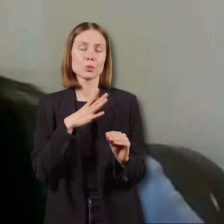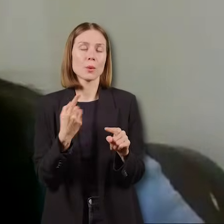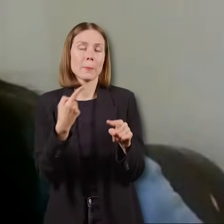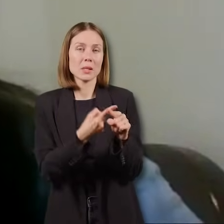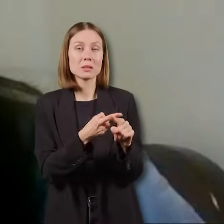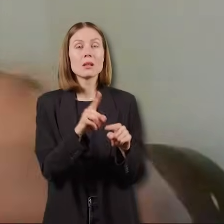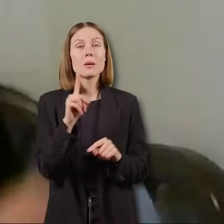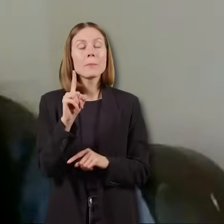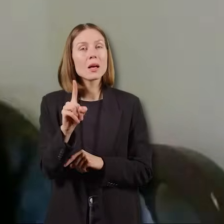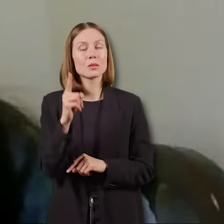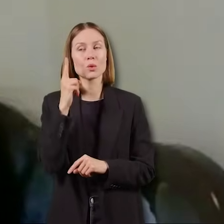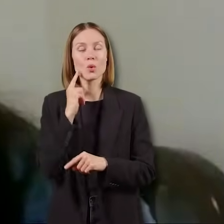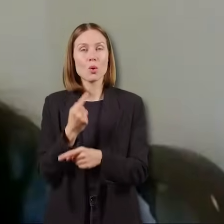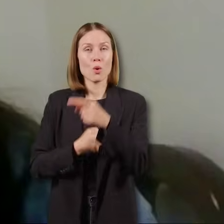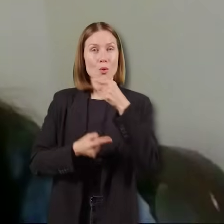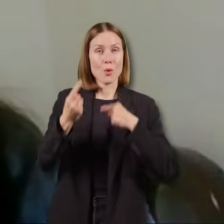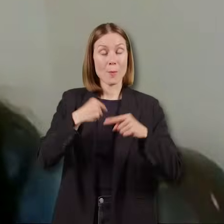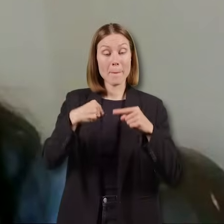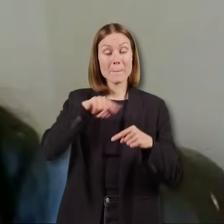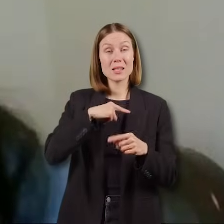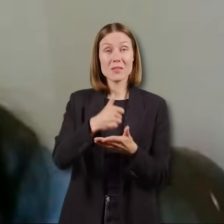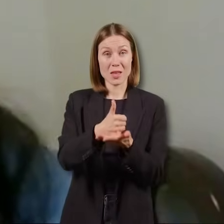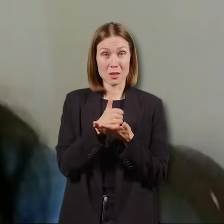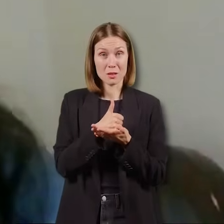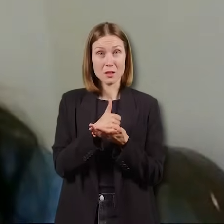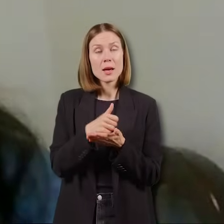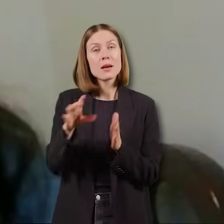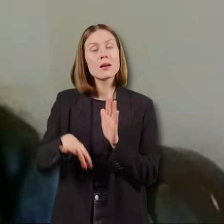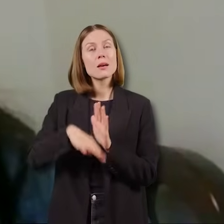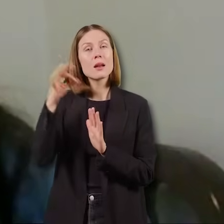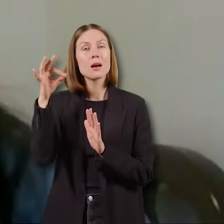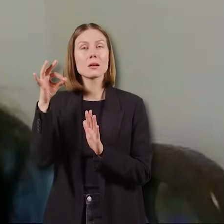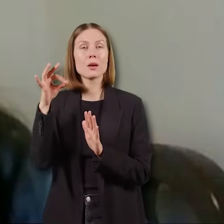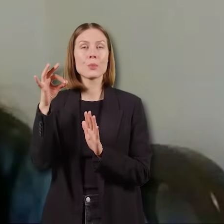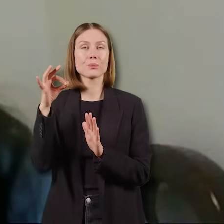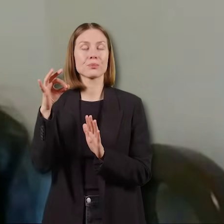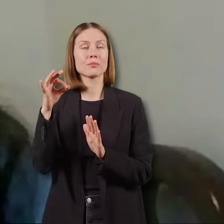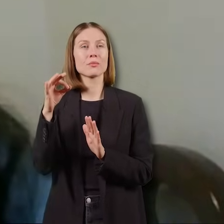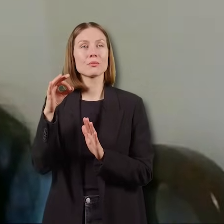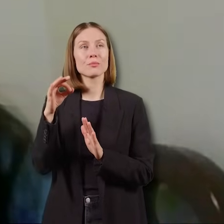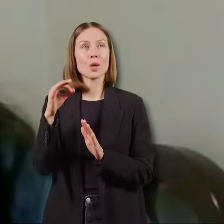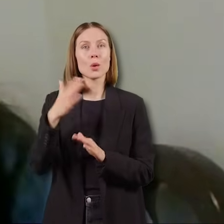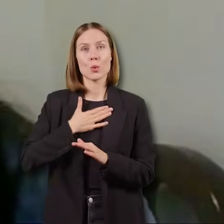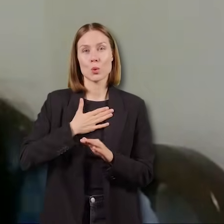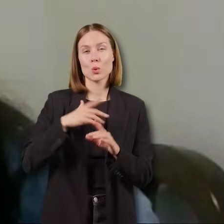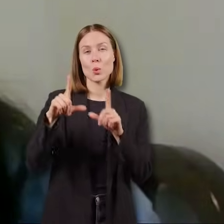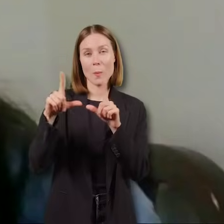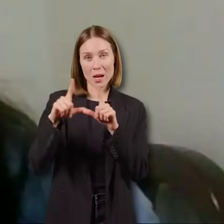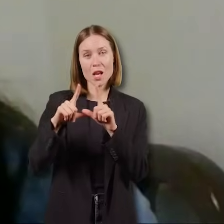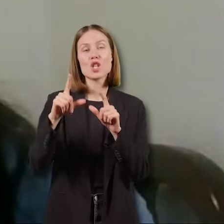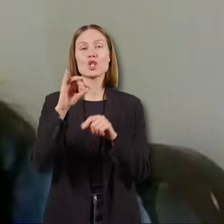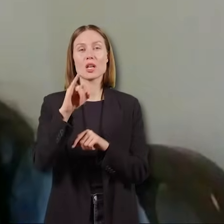prisidėti. Bet aš noriu sugrįžti, kad mes dabar esam vienmandatininkai, mes renkam, mus renka mūsų Ukmergės ir